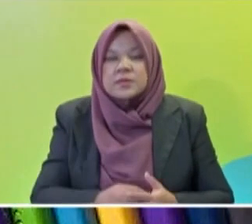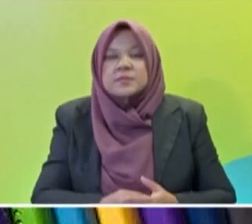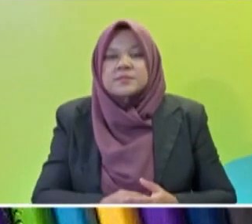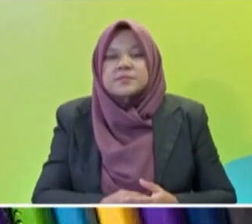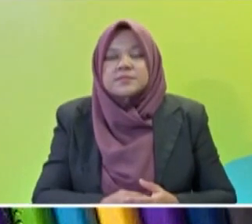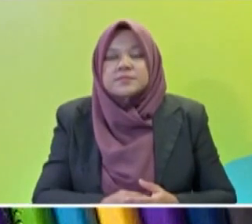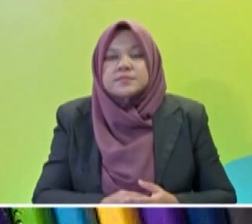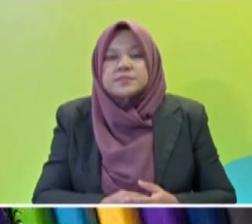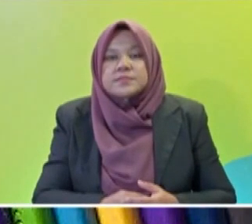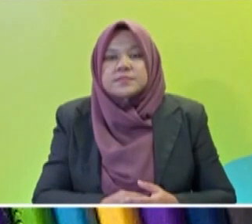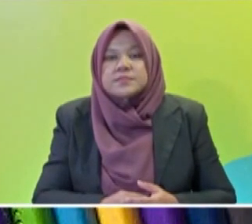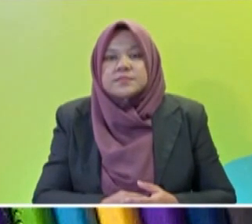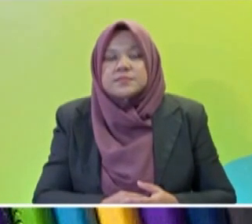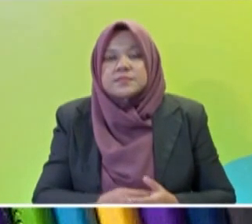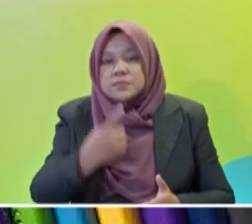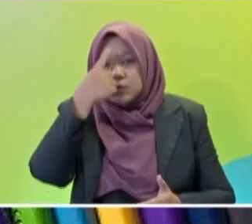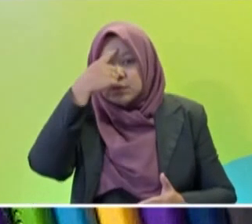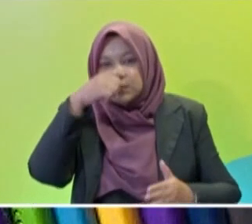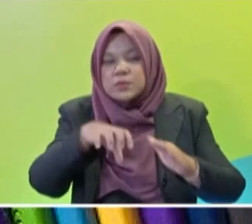untuk jalinan